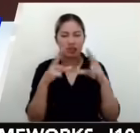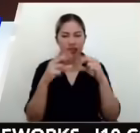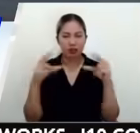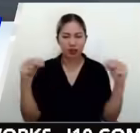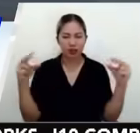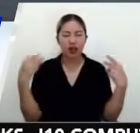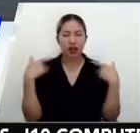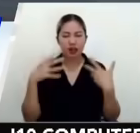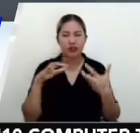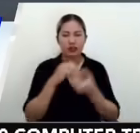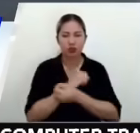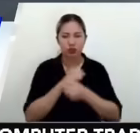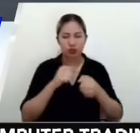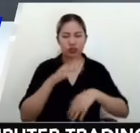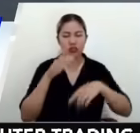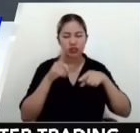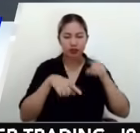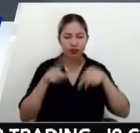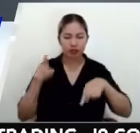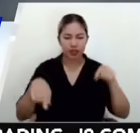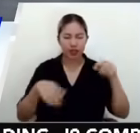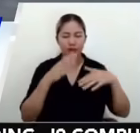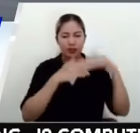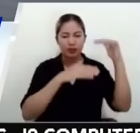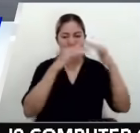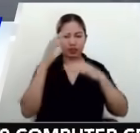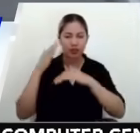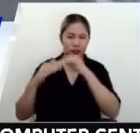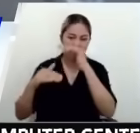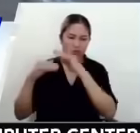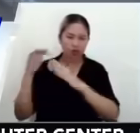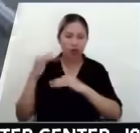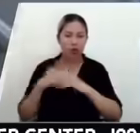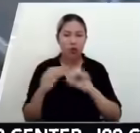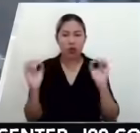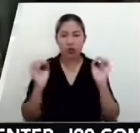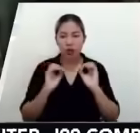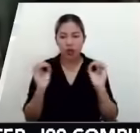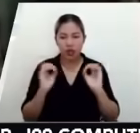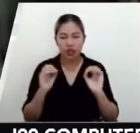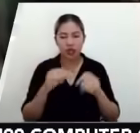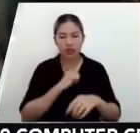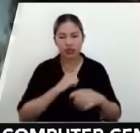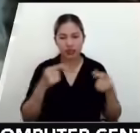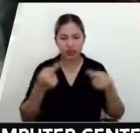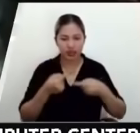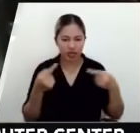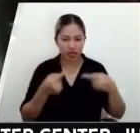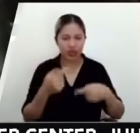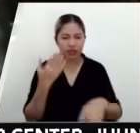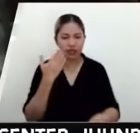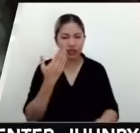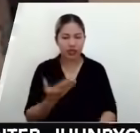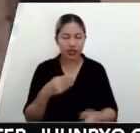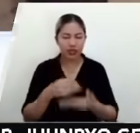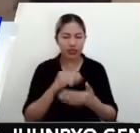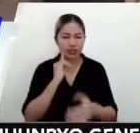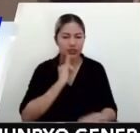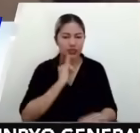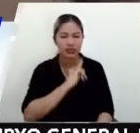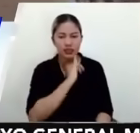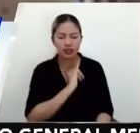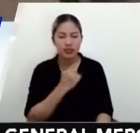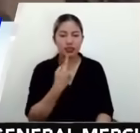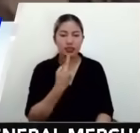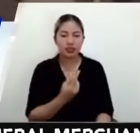gusali ang mga missile. Wala ng mga napaulat na nasaktan o nasawi sa Israel. Sa pagpupulong naman sa United